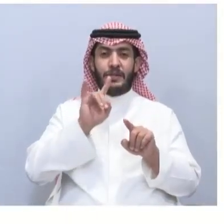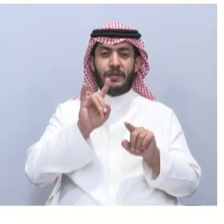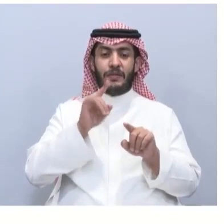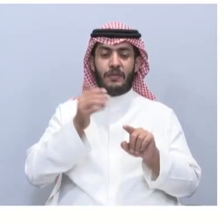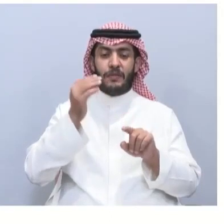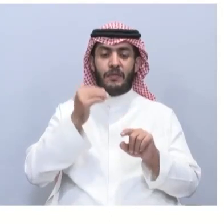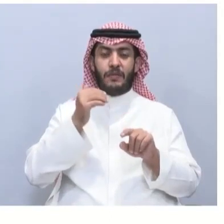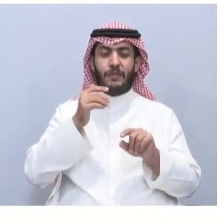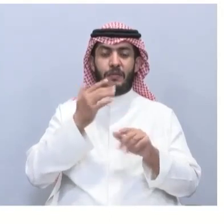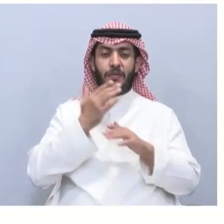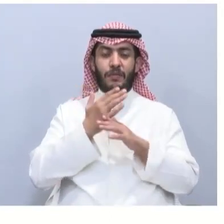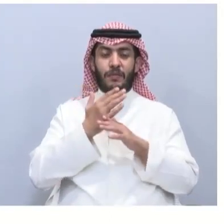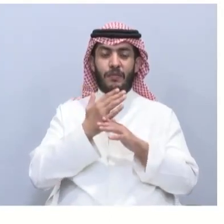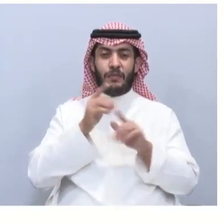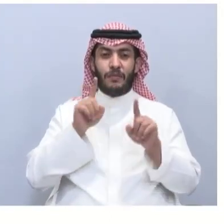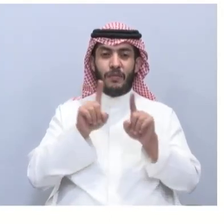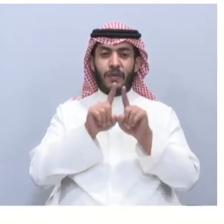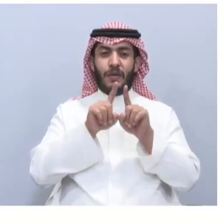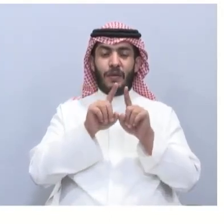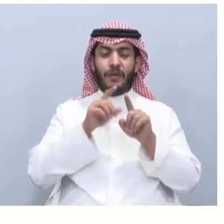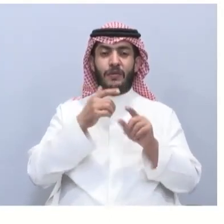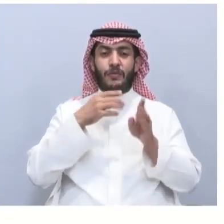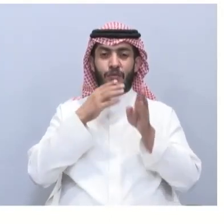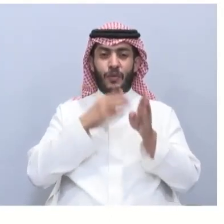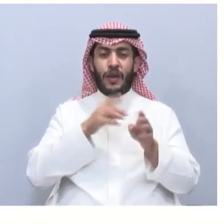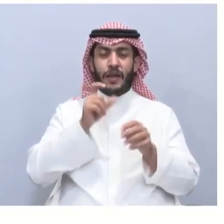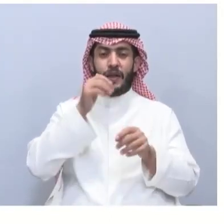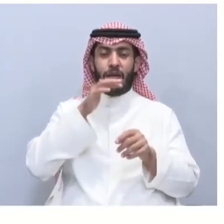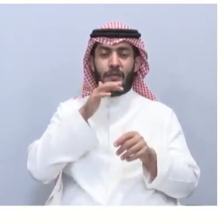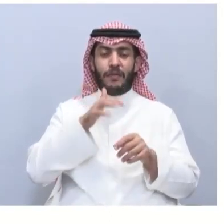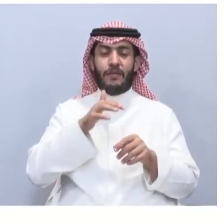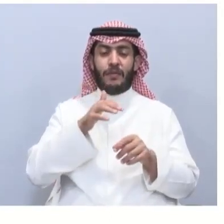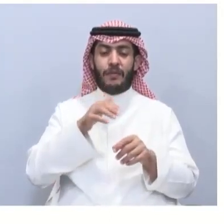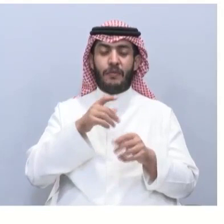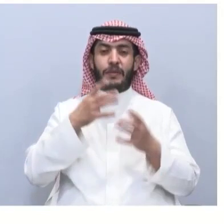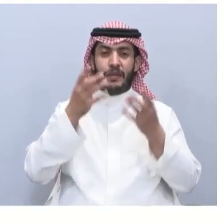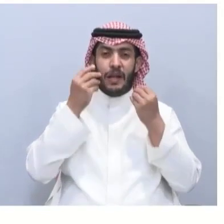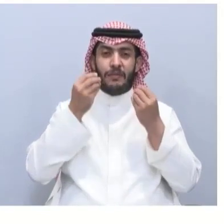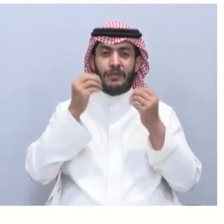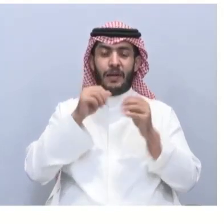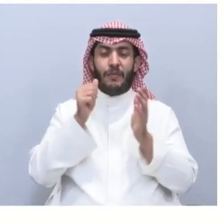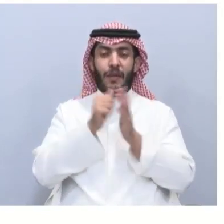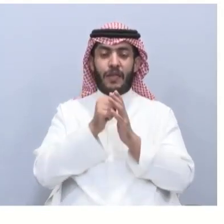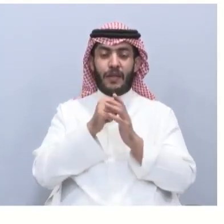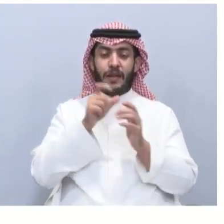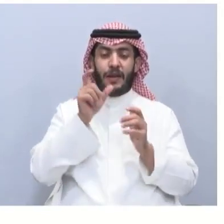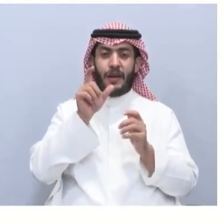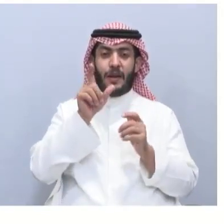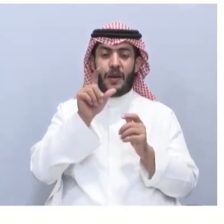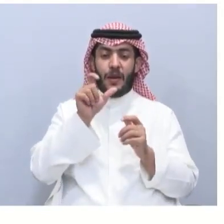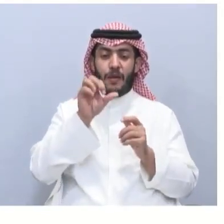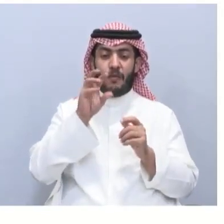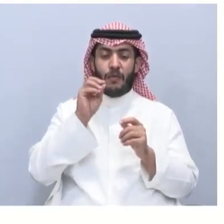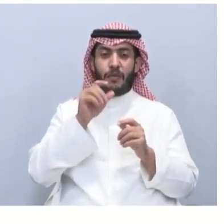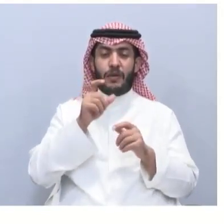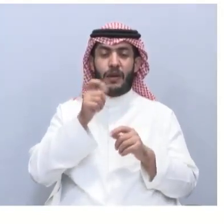سنوات وبما انه يلازم فهو يرى سنه النبي صلى الله عليه وسلم ويتعلم في بيت النبوه عند النبي